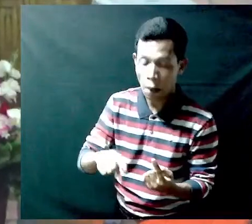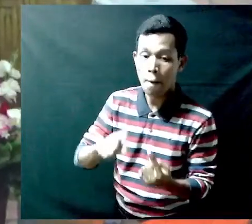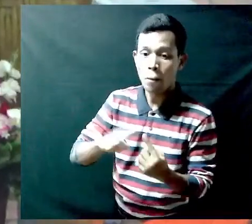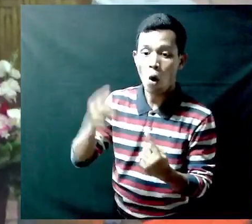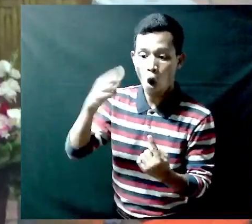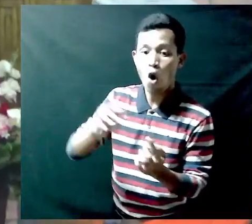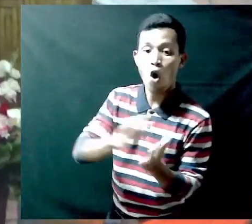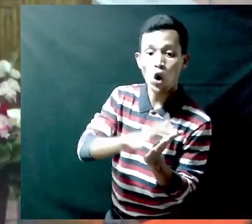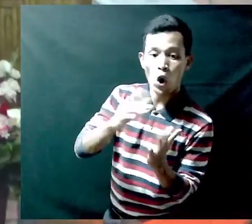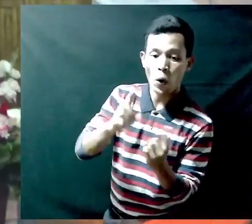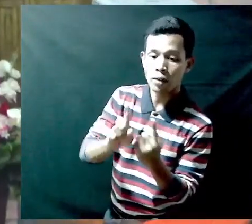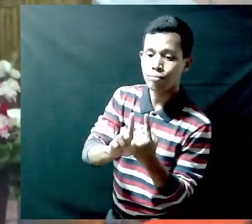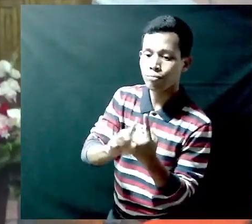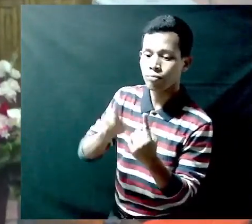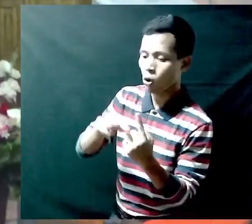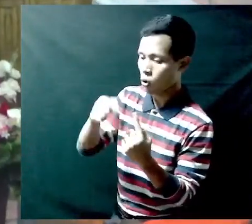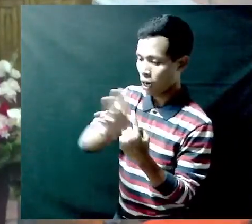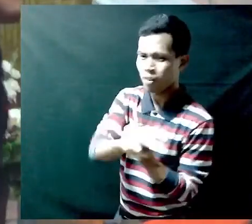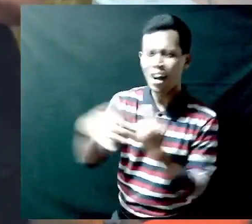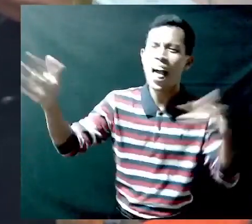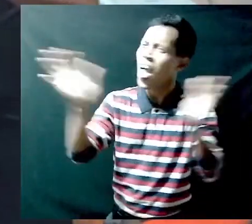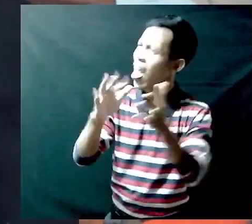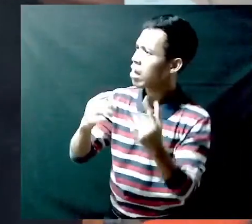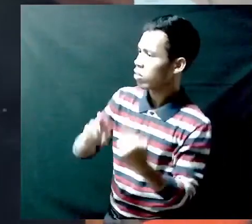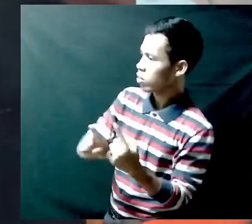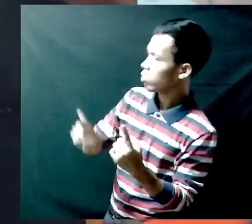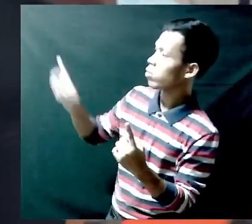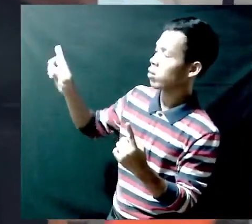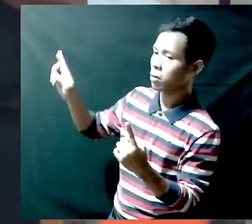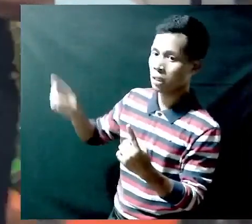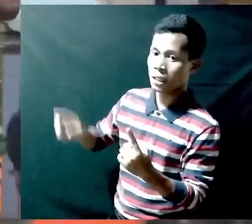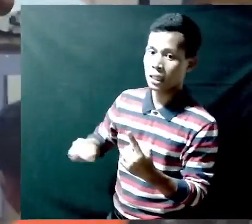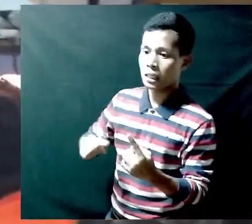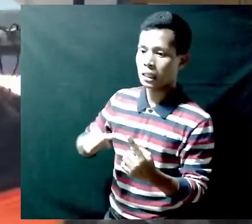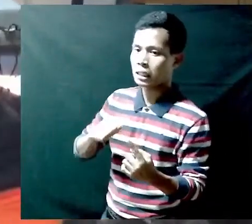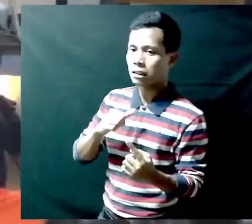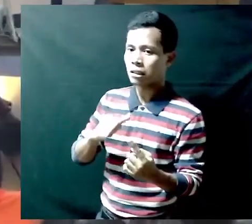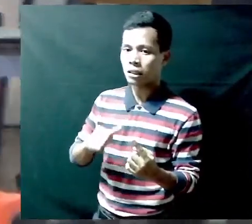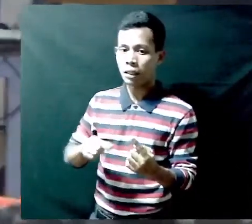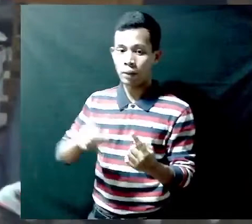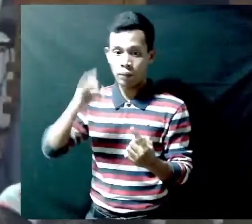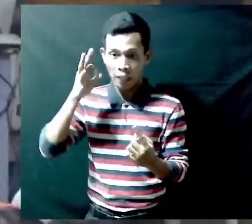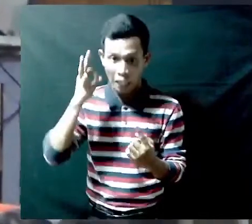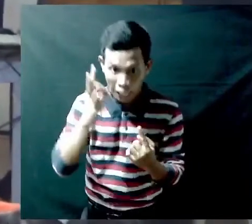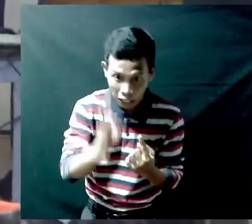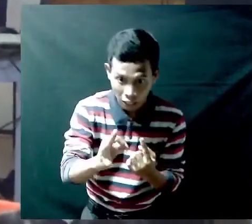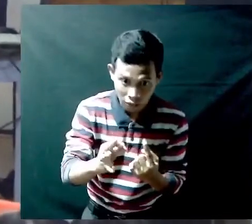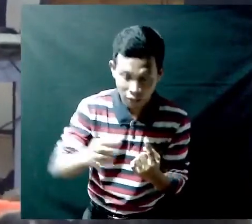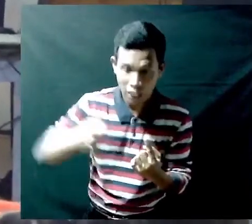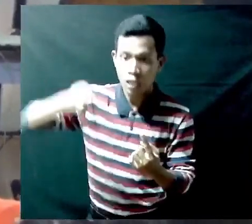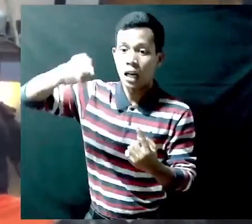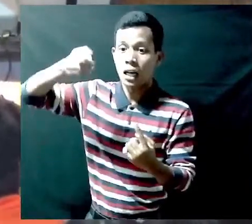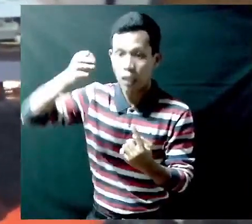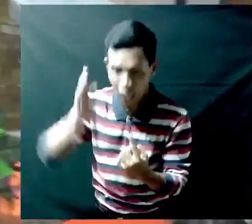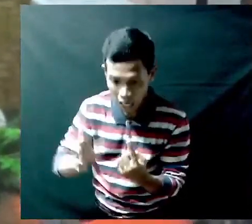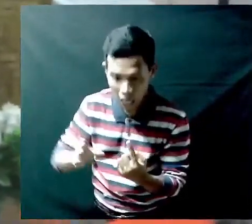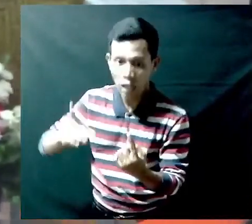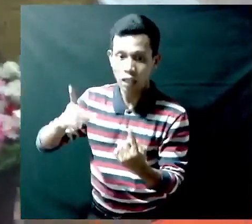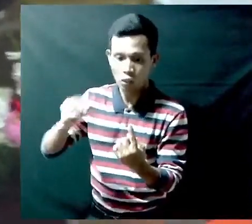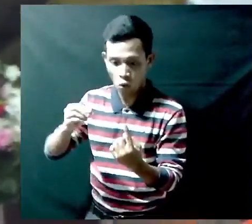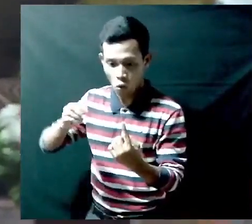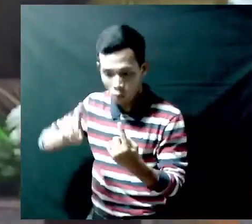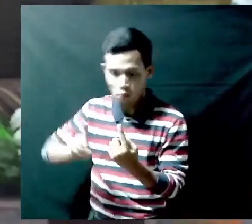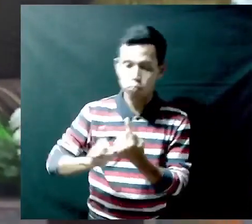glory. Pero pag si Lord ang gumawa at ikaw lang ang ginamit, wala kang kukunin glory. Bakit? Alam mo, it is God